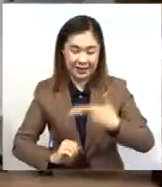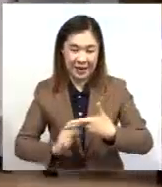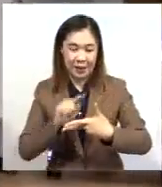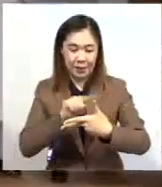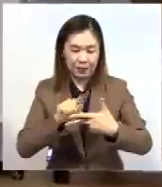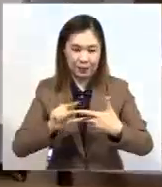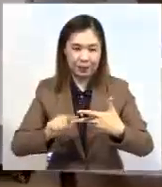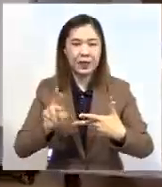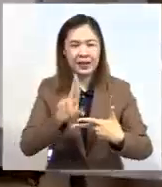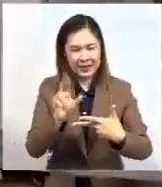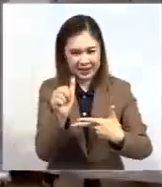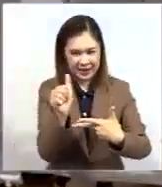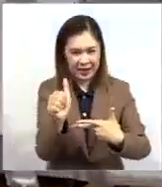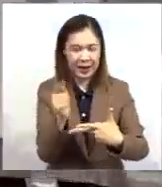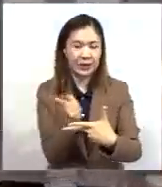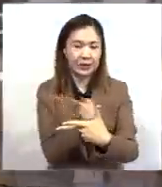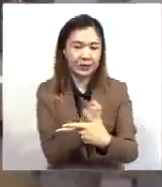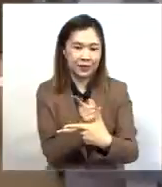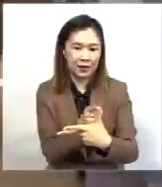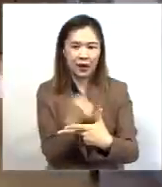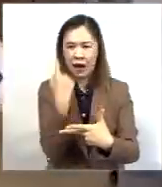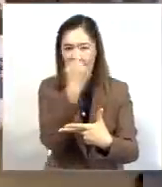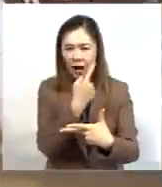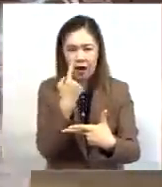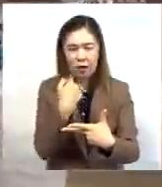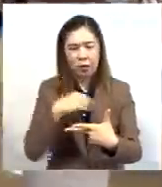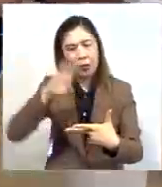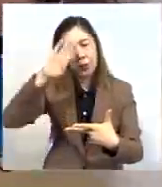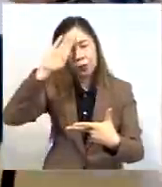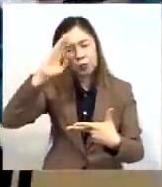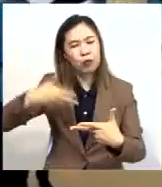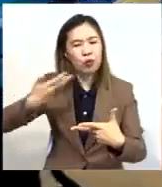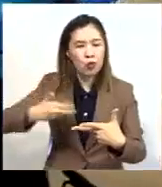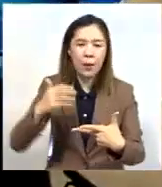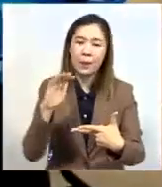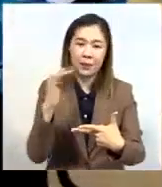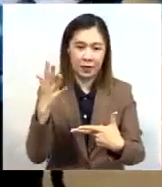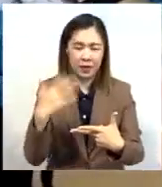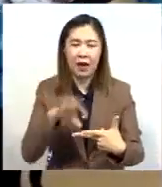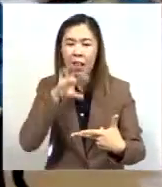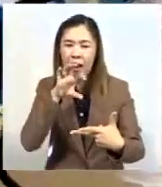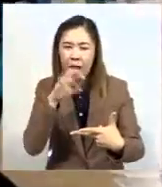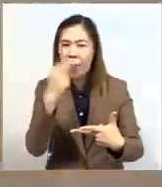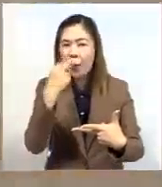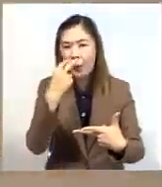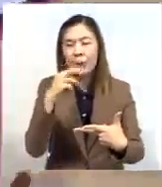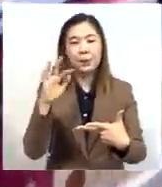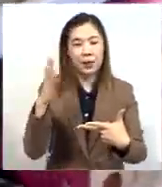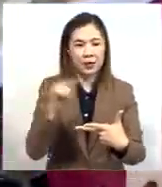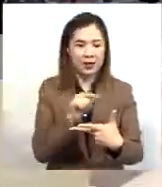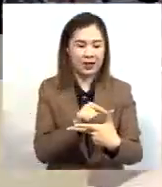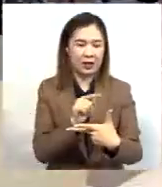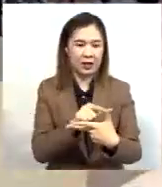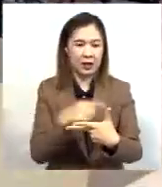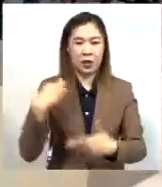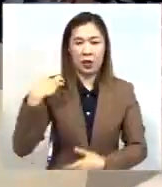ที่สามารถใช้ได้แบบแรกสำหรับใครที่ไม่ได้เจ็บป่วยไม่ได้ไข้มีอาการไอหรือมีน้ำมูกต่างๆใช้หน้ากาก